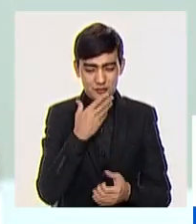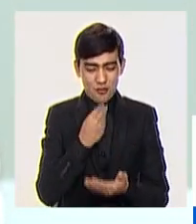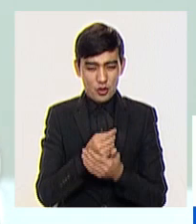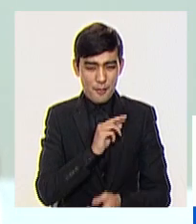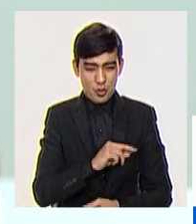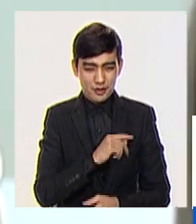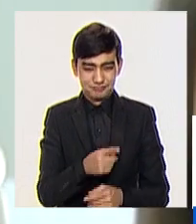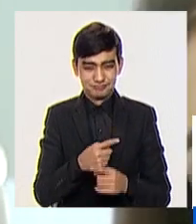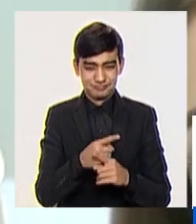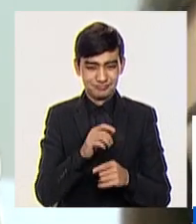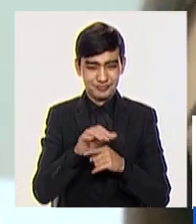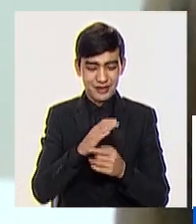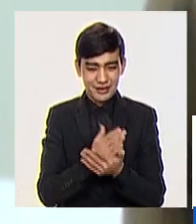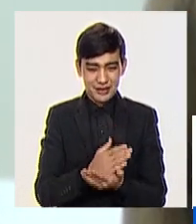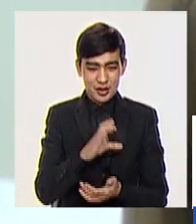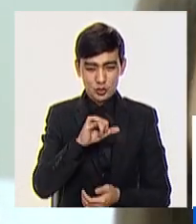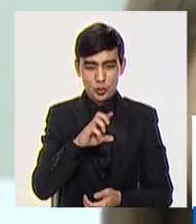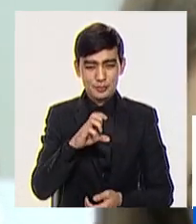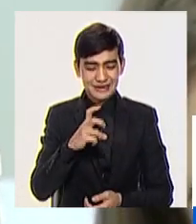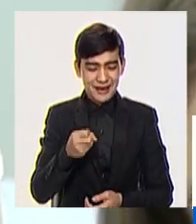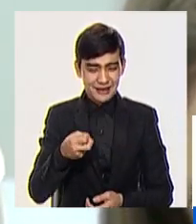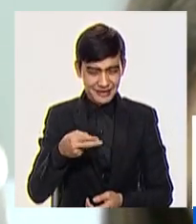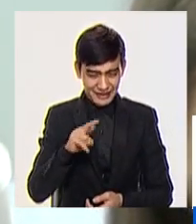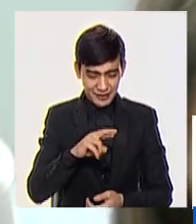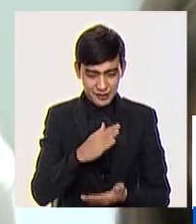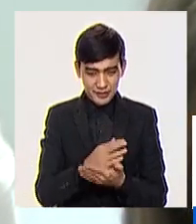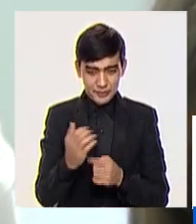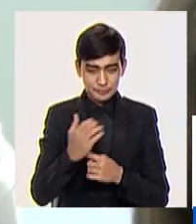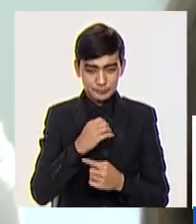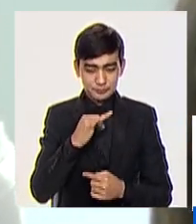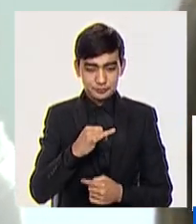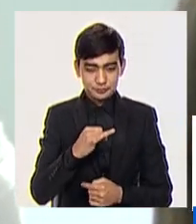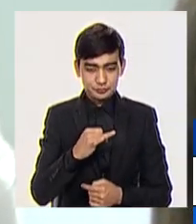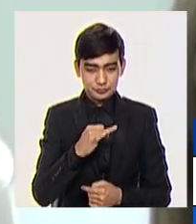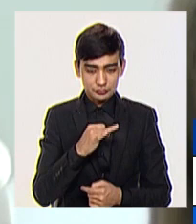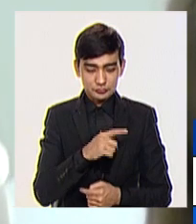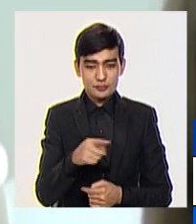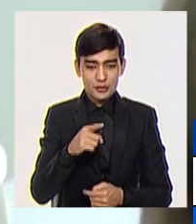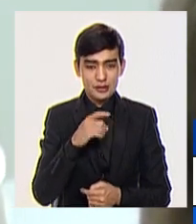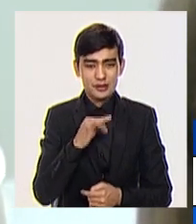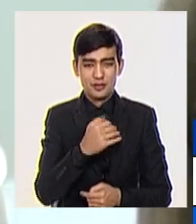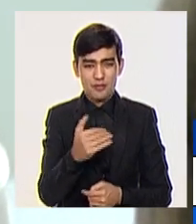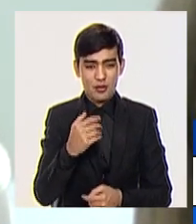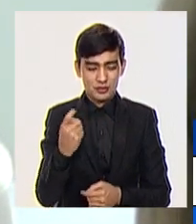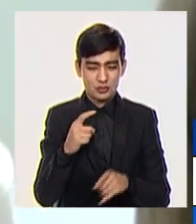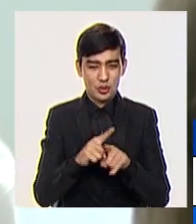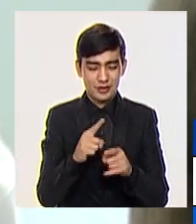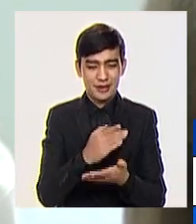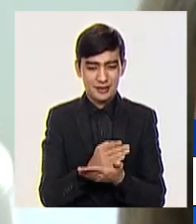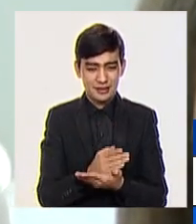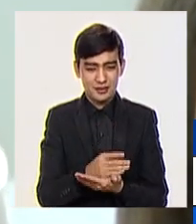работу. То есть нам поставляется субстанция, она ее владельцем